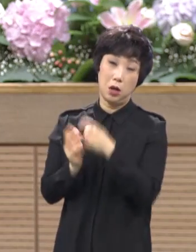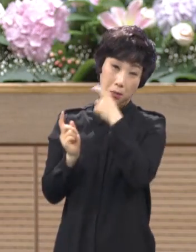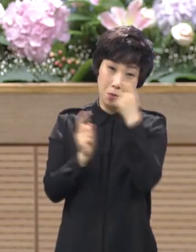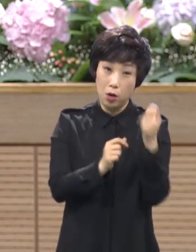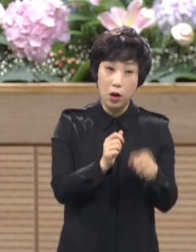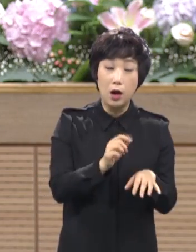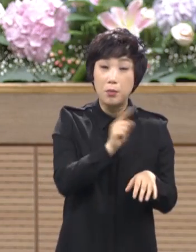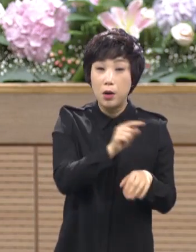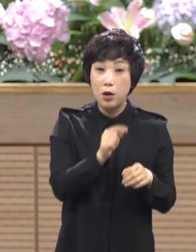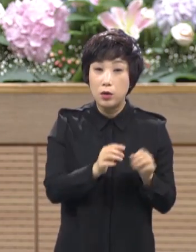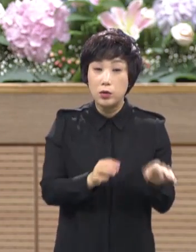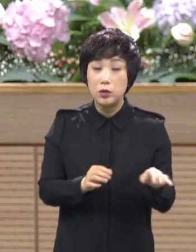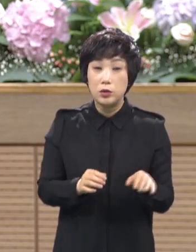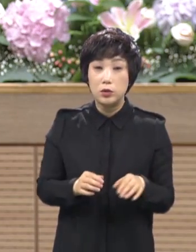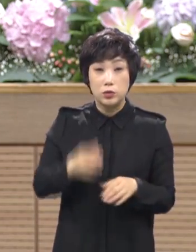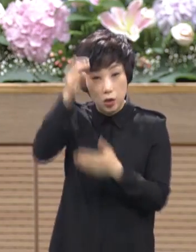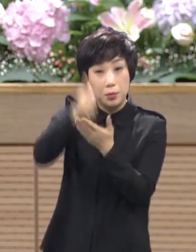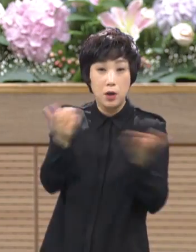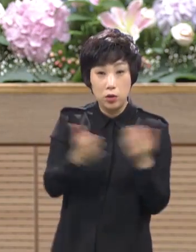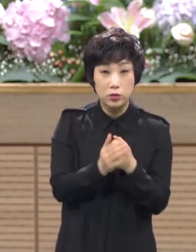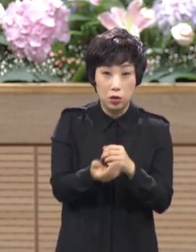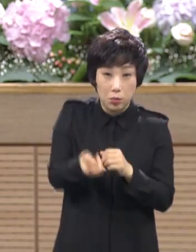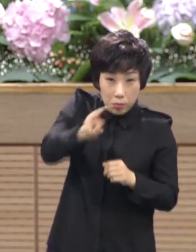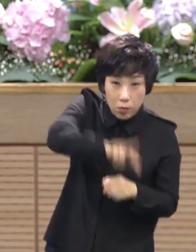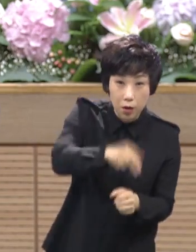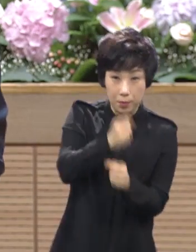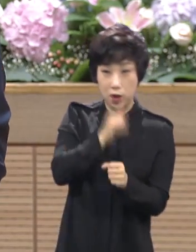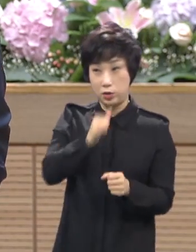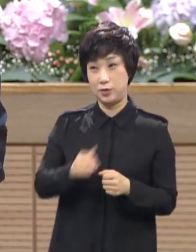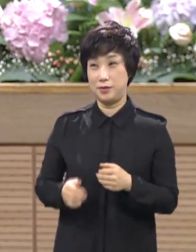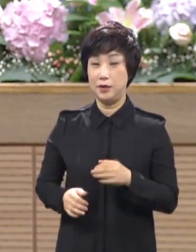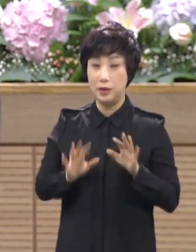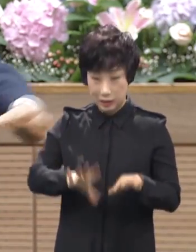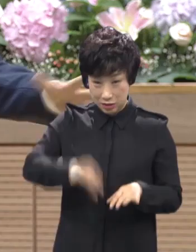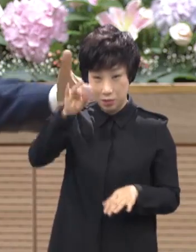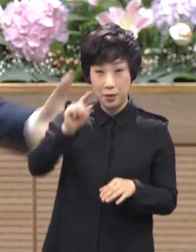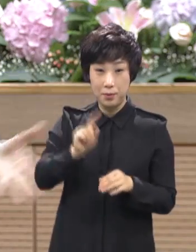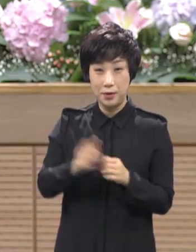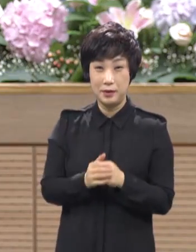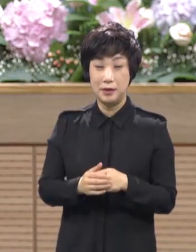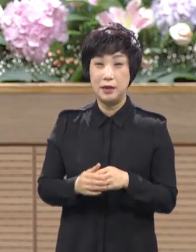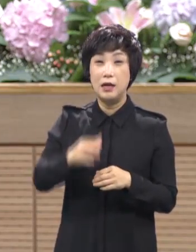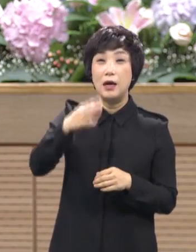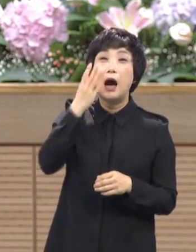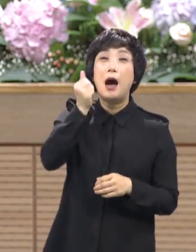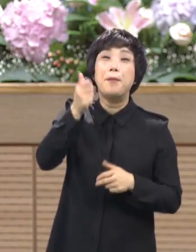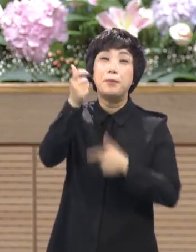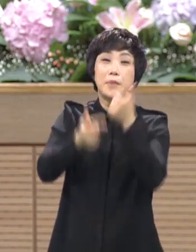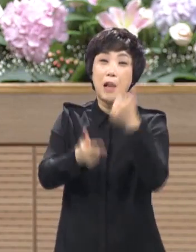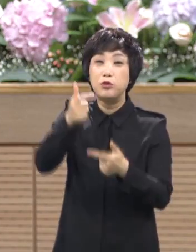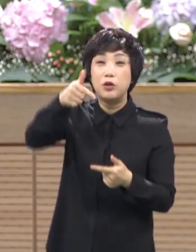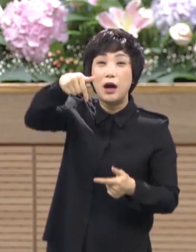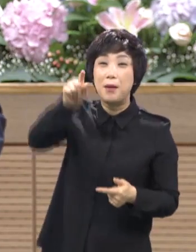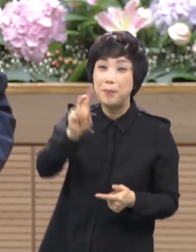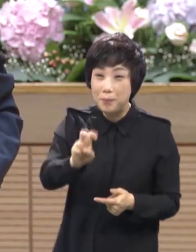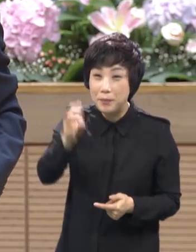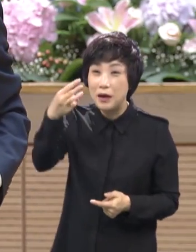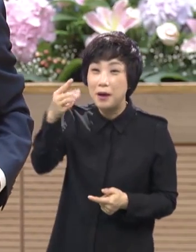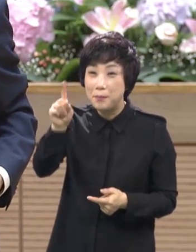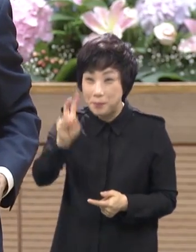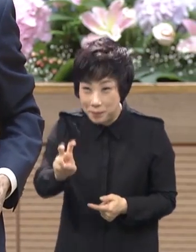미혹하는 영이 성령의 역사로 둔갑시켜가지고 자기가 처음에는 감람나무라고 요한계시록에